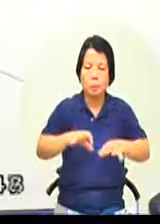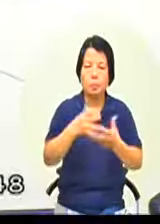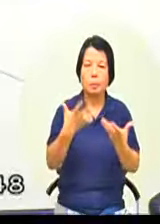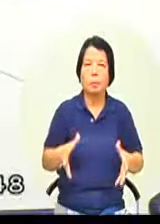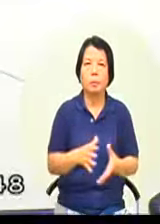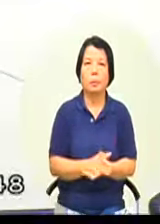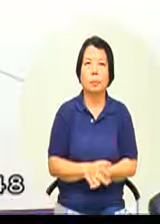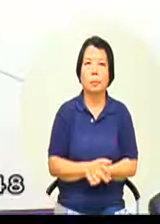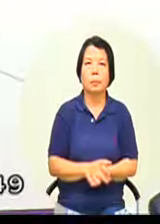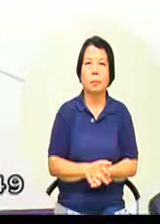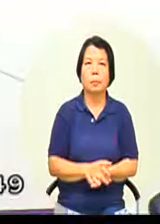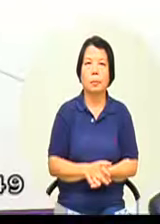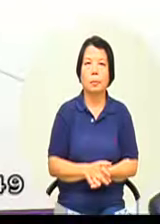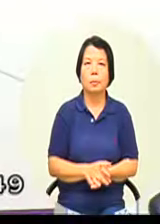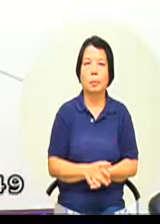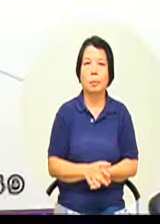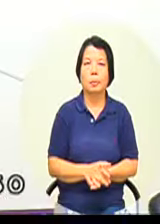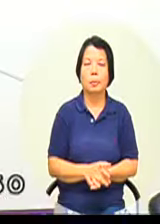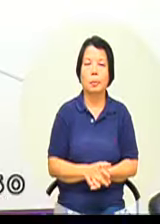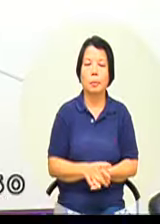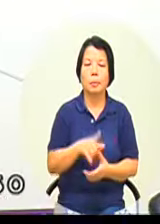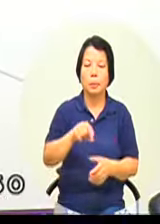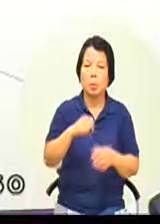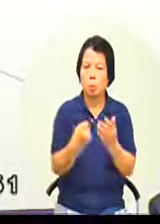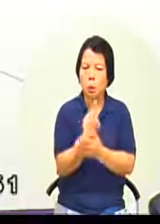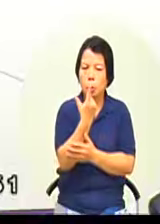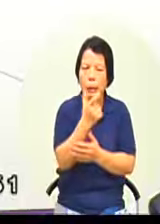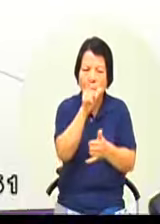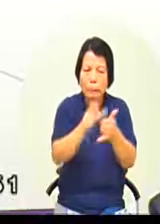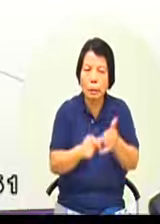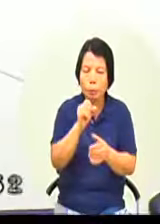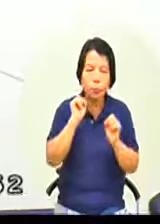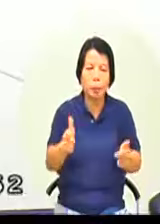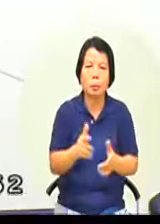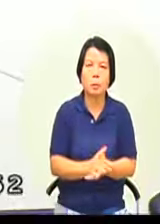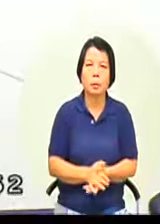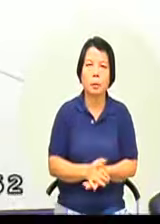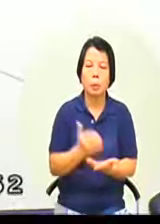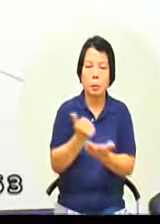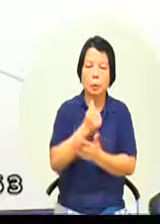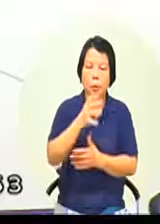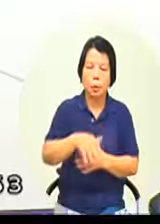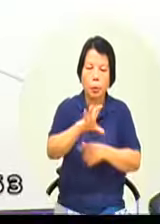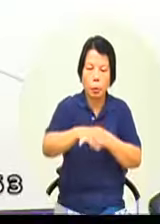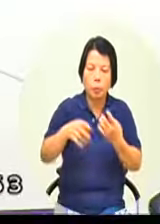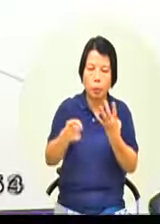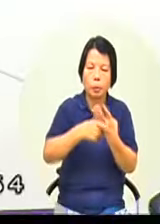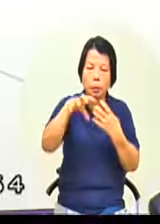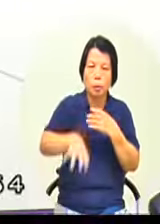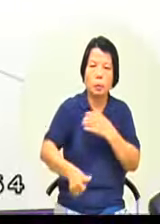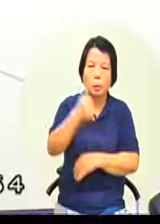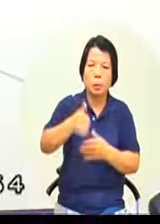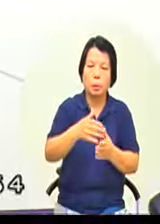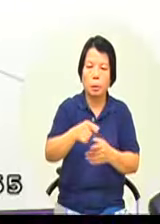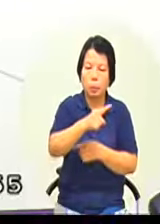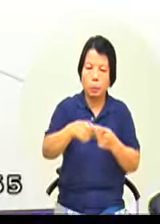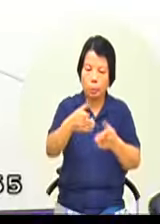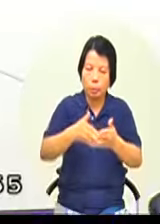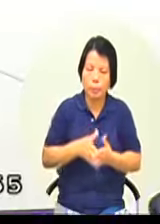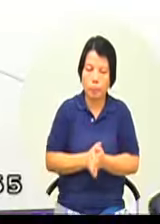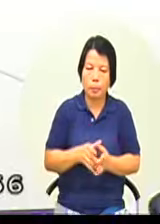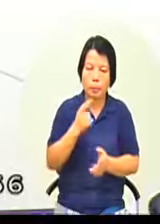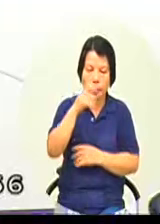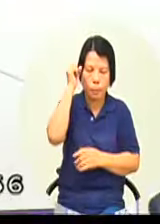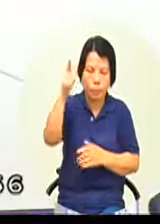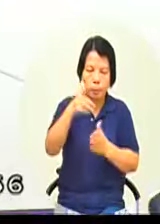我想这个不是一个单一的问题啦，应该要请我们农业局长，你一定要拿出你的一个智慧